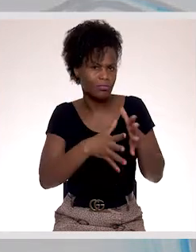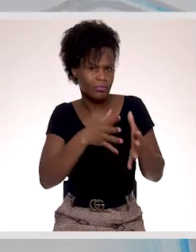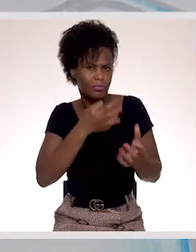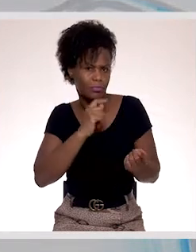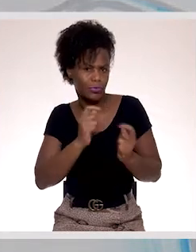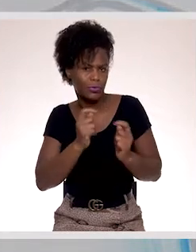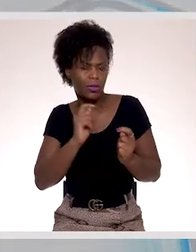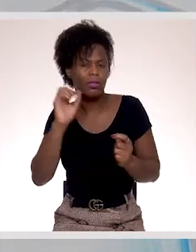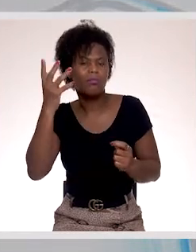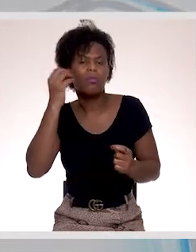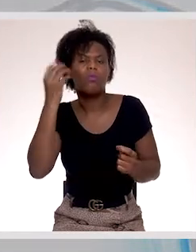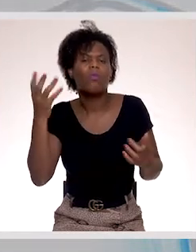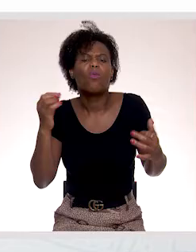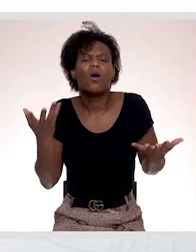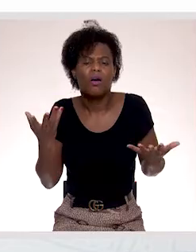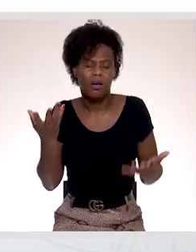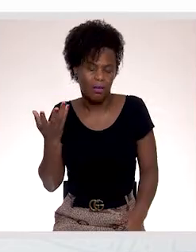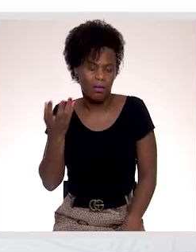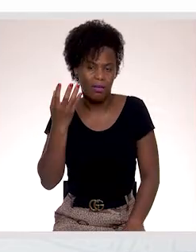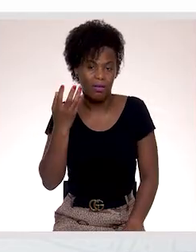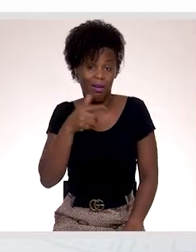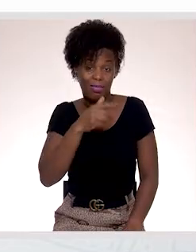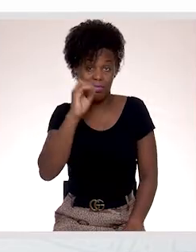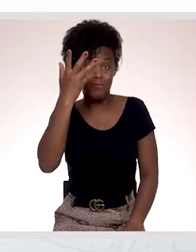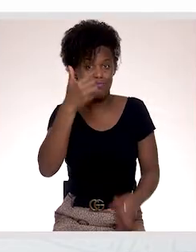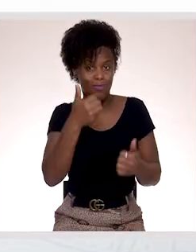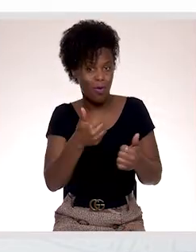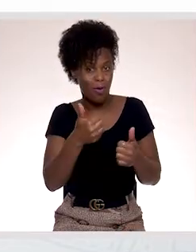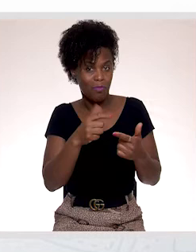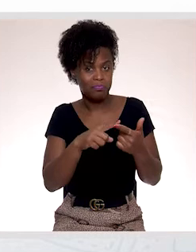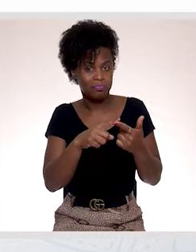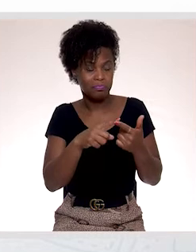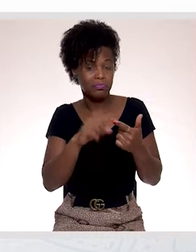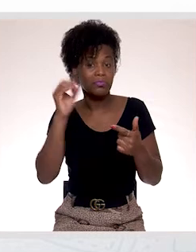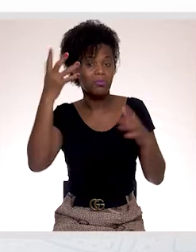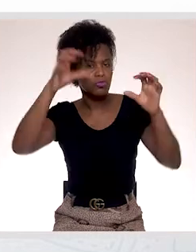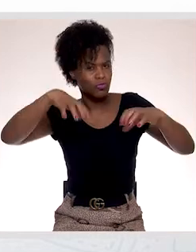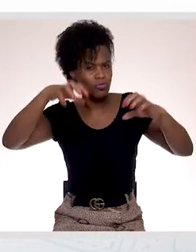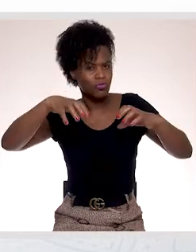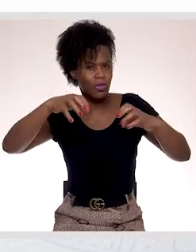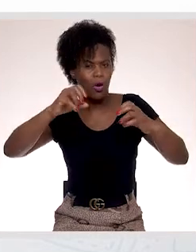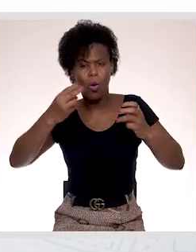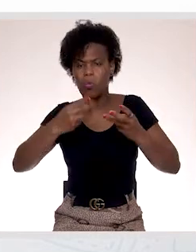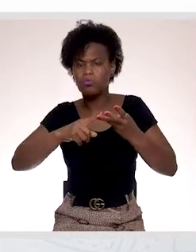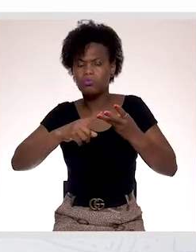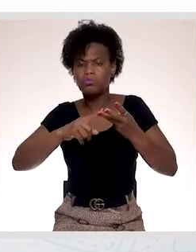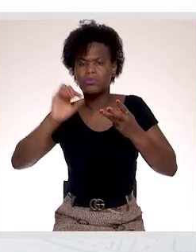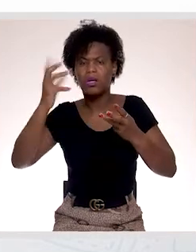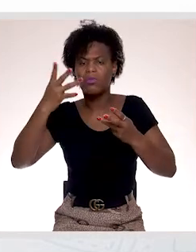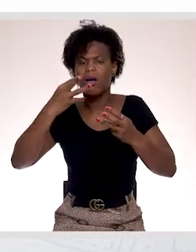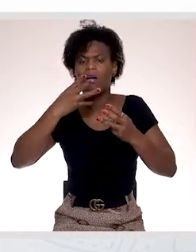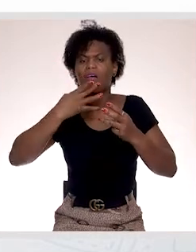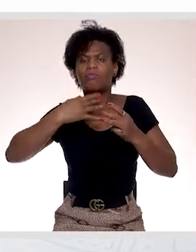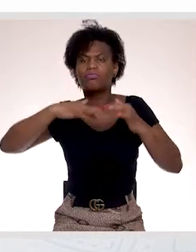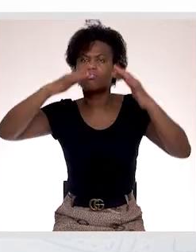options. Quel temps fait-il? Il fait beau. Il pleut ou il neige? Quelle est la